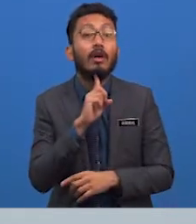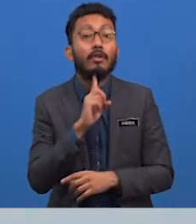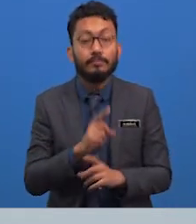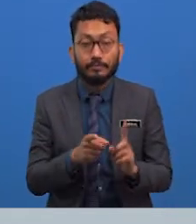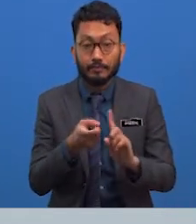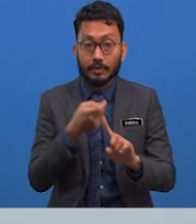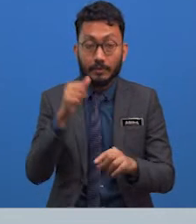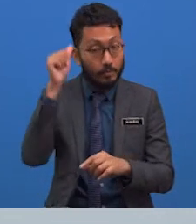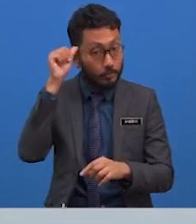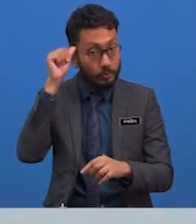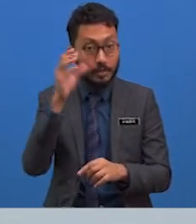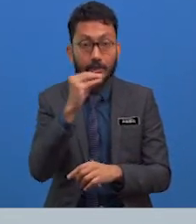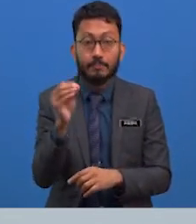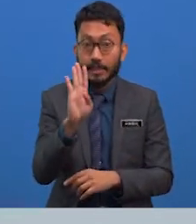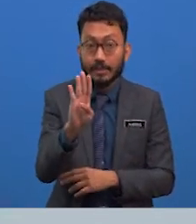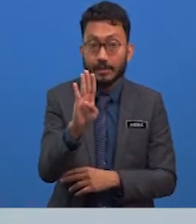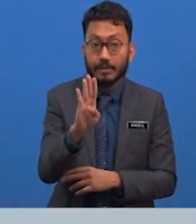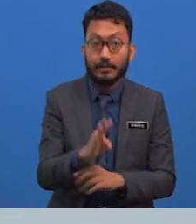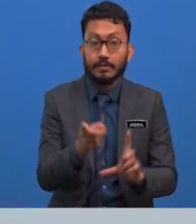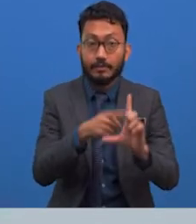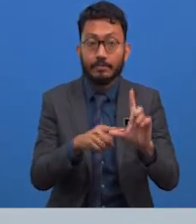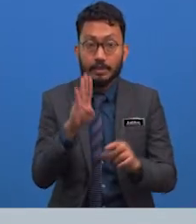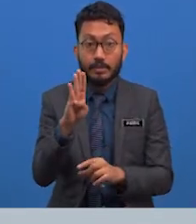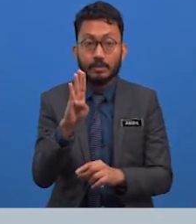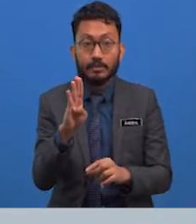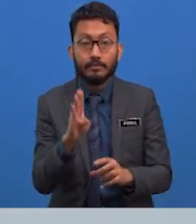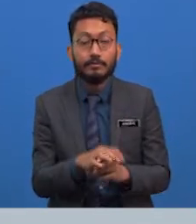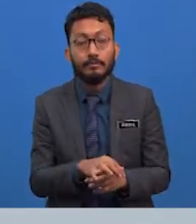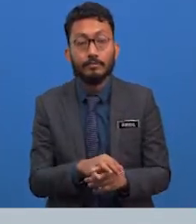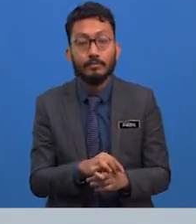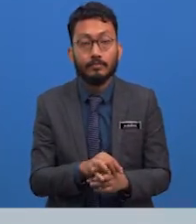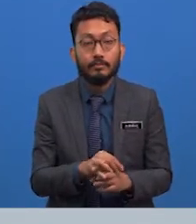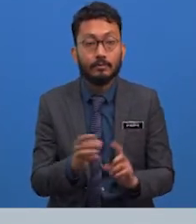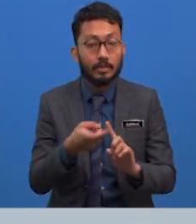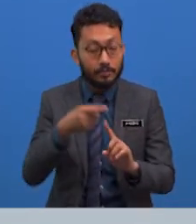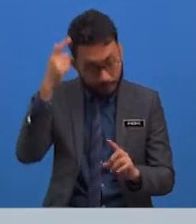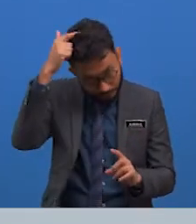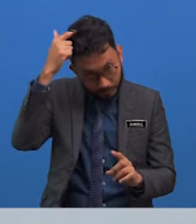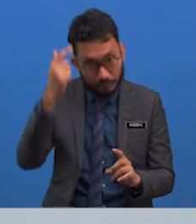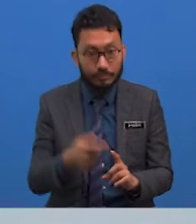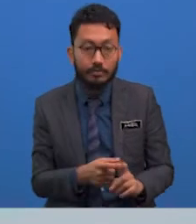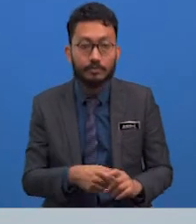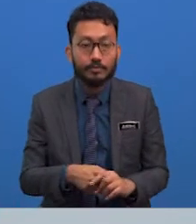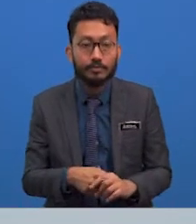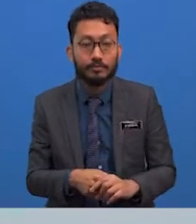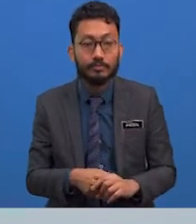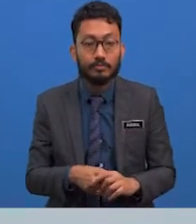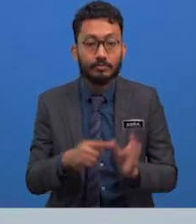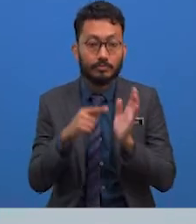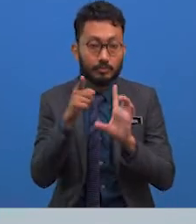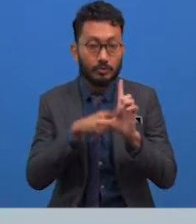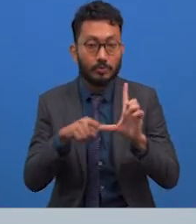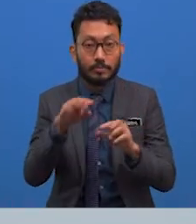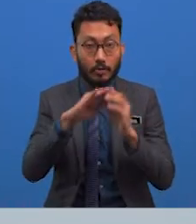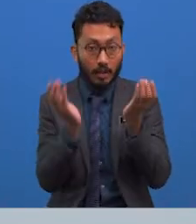Abdul, dan B, sudut B yang mewakili sudut tunduk bola itu dari Abdul.